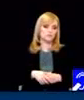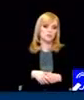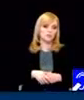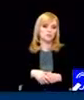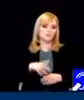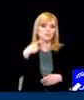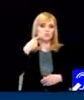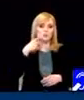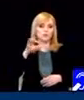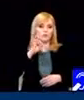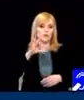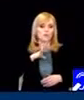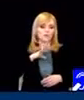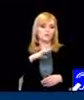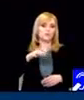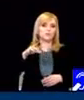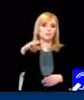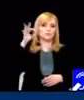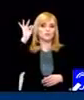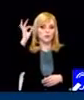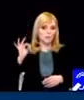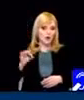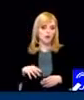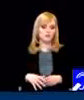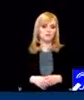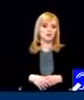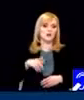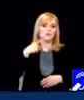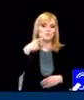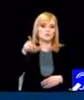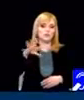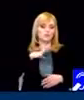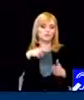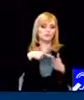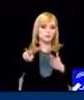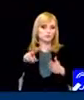Predomină ideea că el ar fi fost un germanofil și prin aceasta a fost un trădător al României în primul război